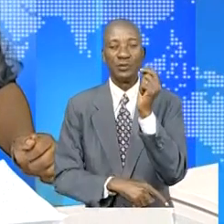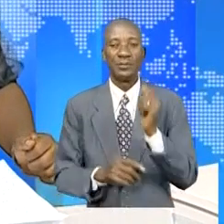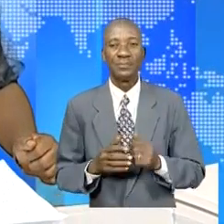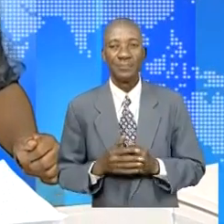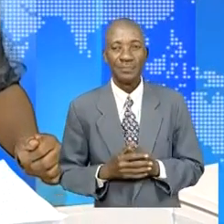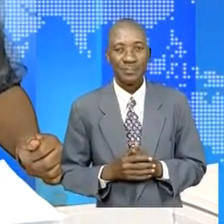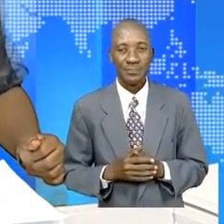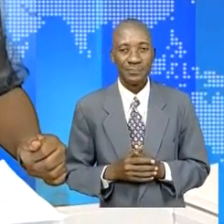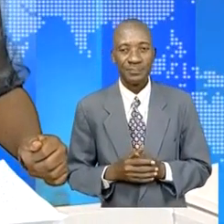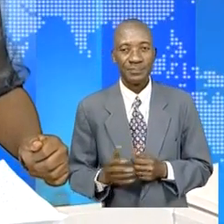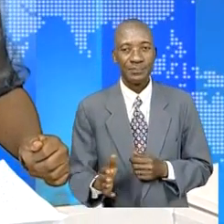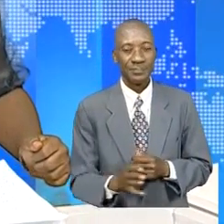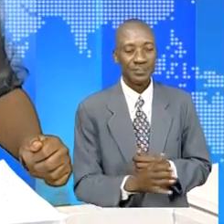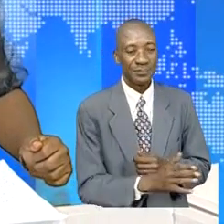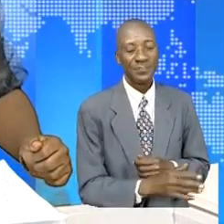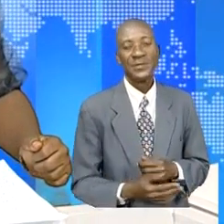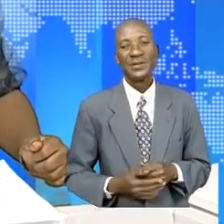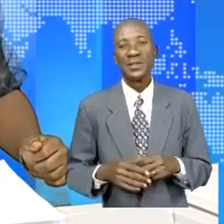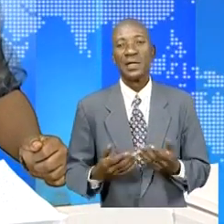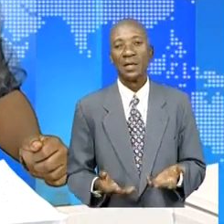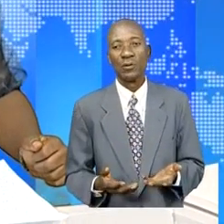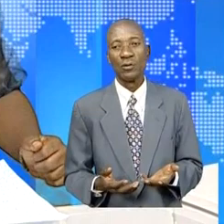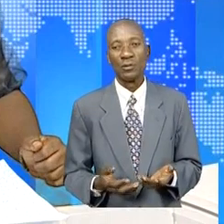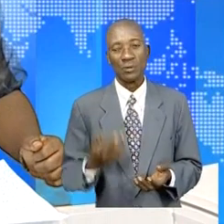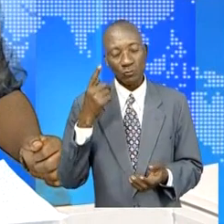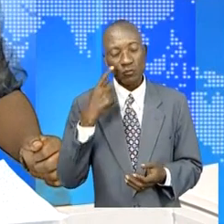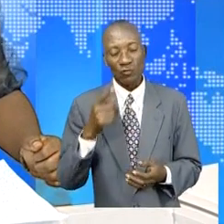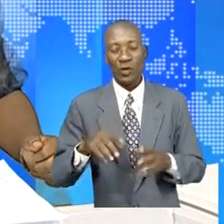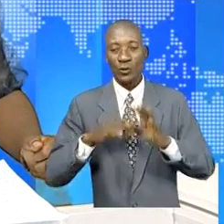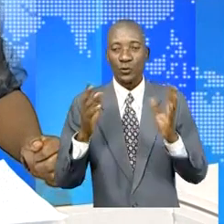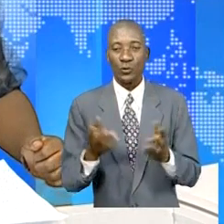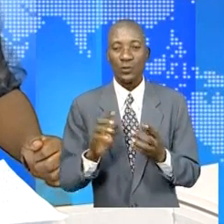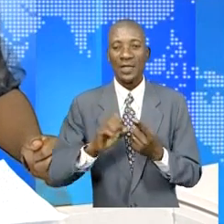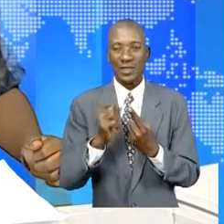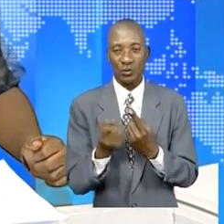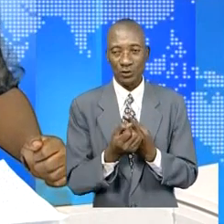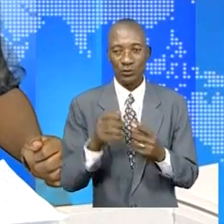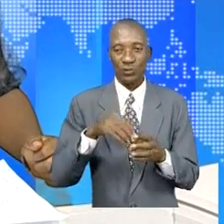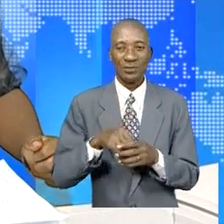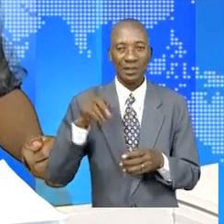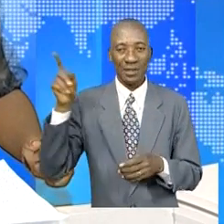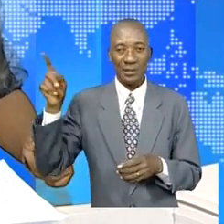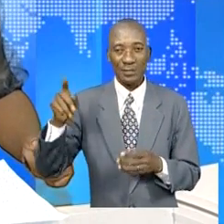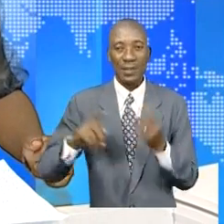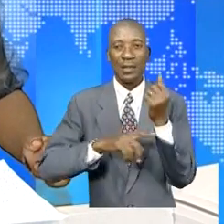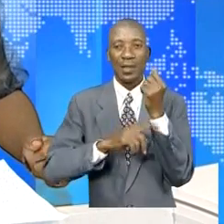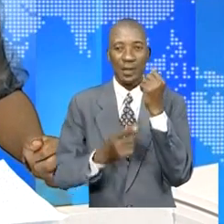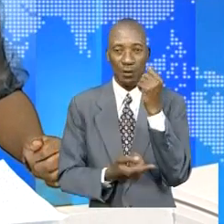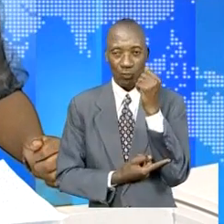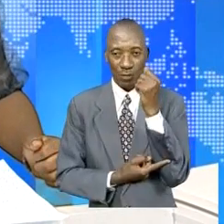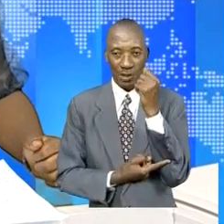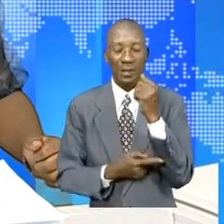Et au regard justement de l'évolution positive de la situation des Goma, le gouvernement militaire du Nord Kivu